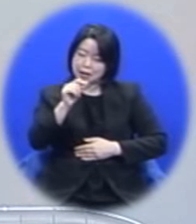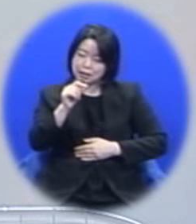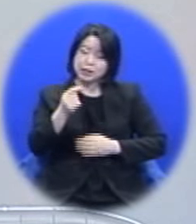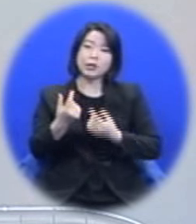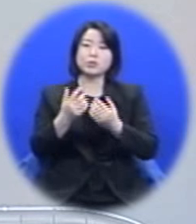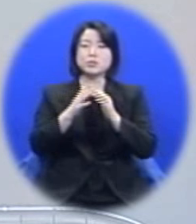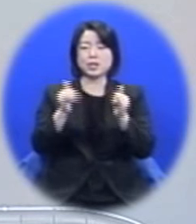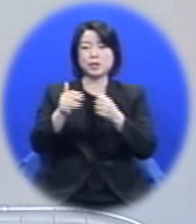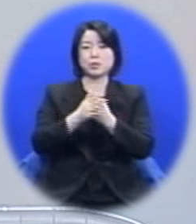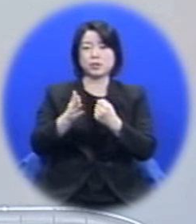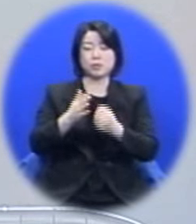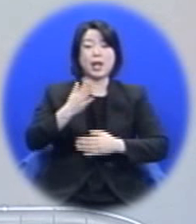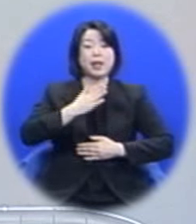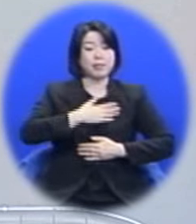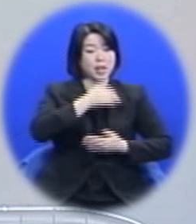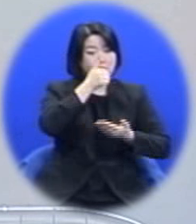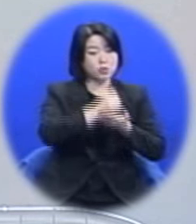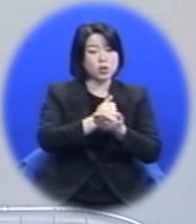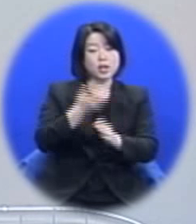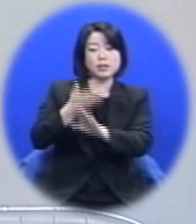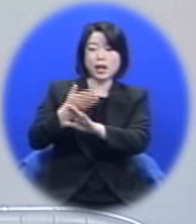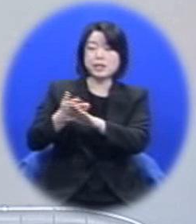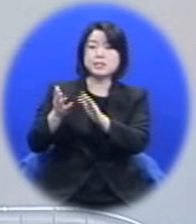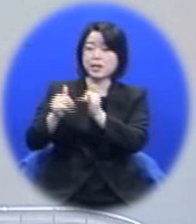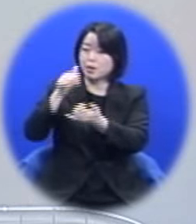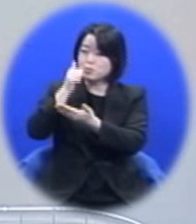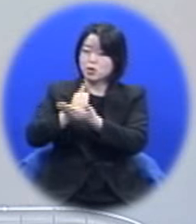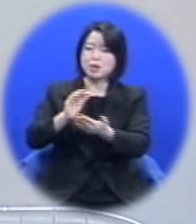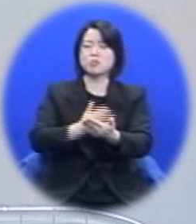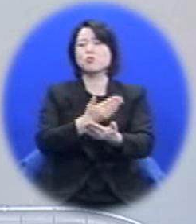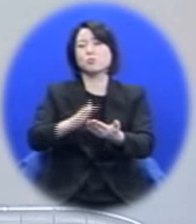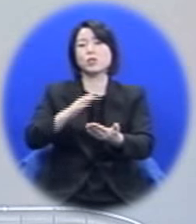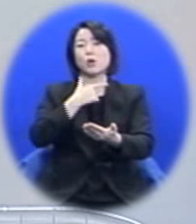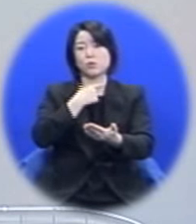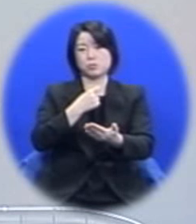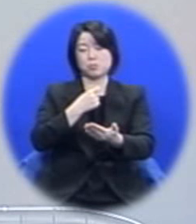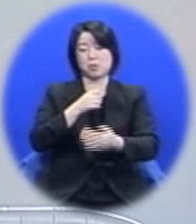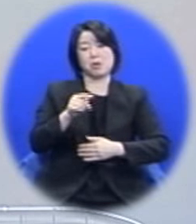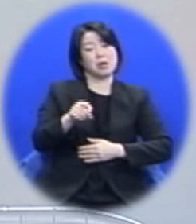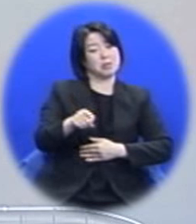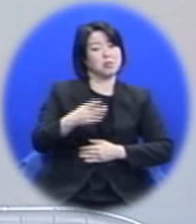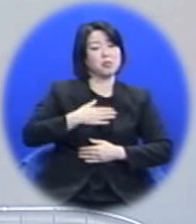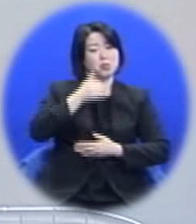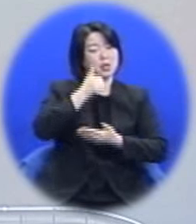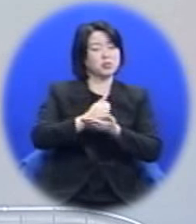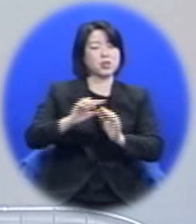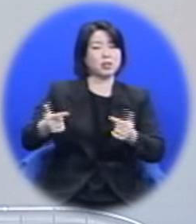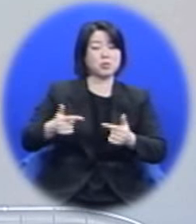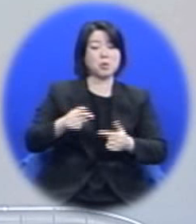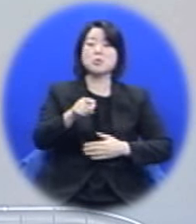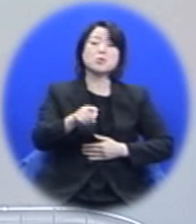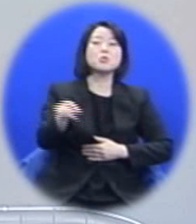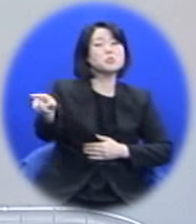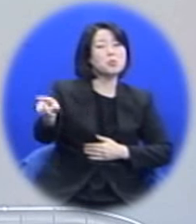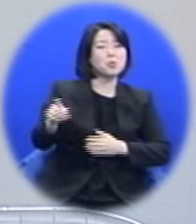어지간하면 내 죄와 남의 죄를 구분하려고 합니다. 이건 내 죄 아니에요. 이건 그 사람